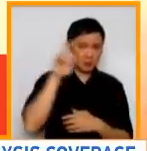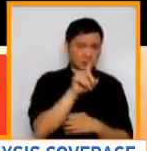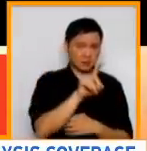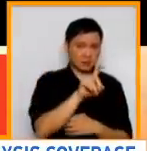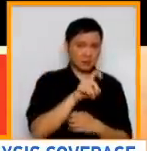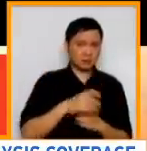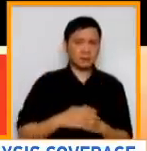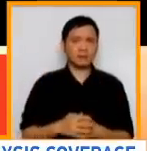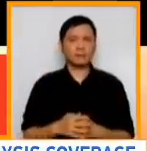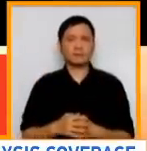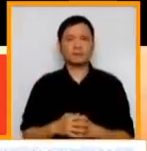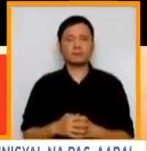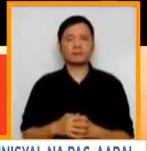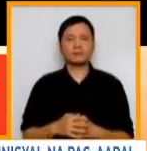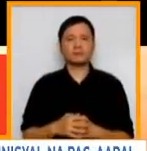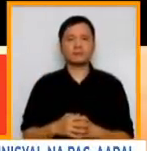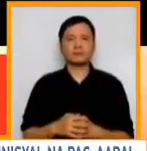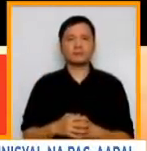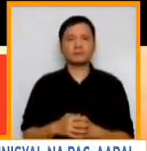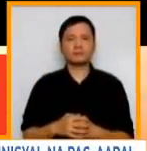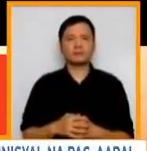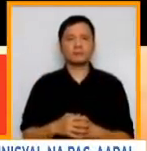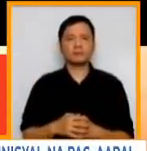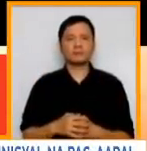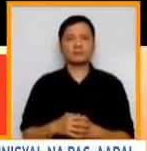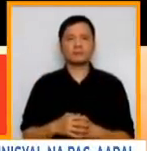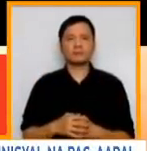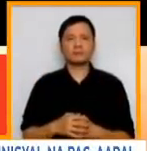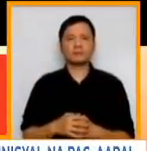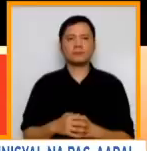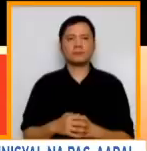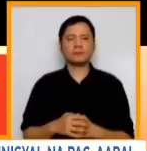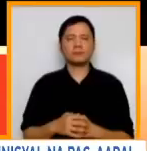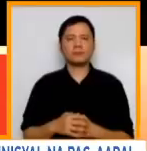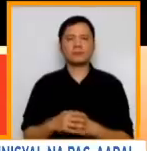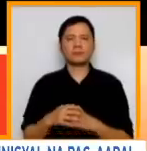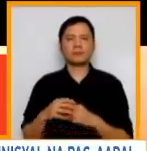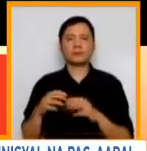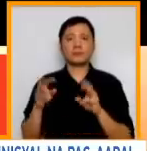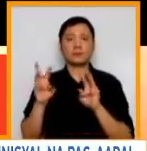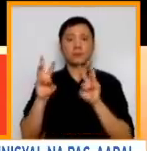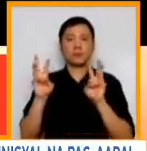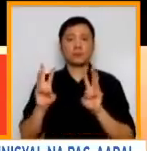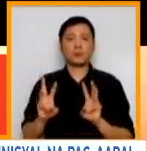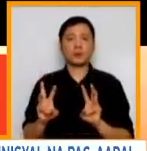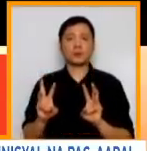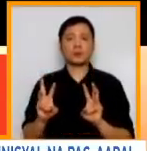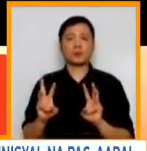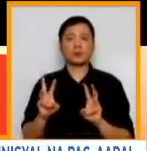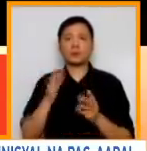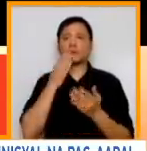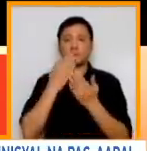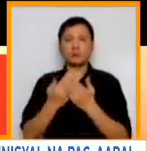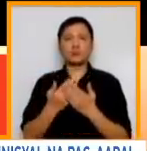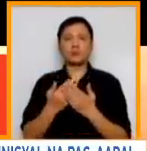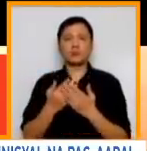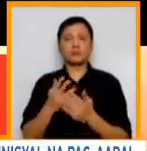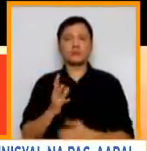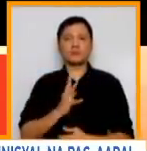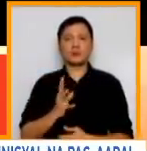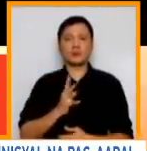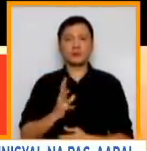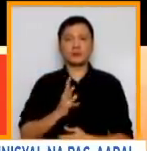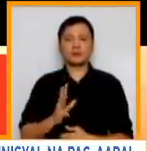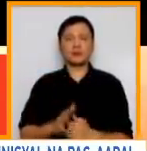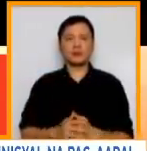Opo, ma'am. Maayos yung panahon na yun, ma'am. Walang ano yun na panahon na yun kasi yung panahon na yun, bangga